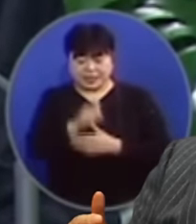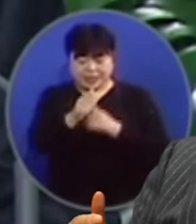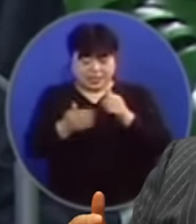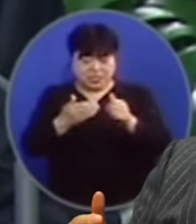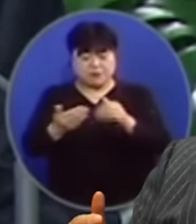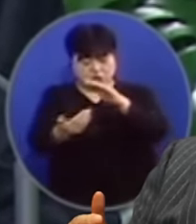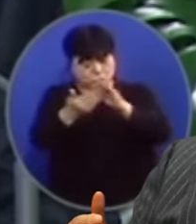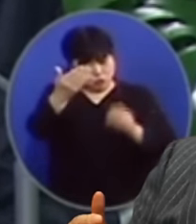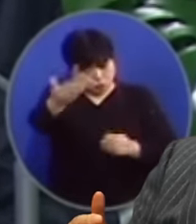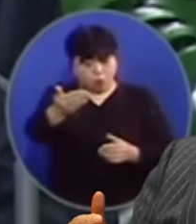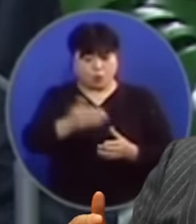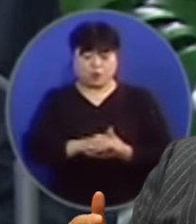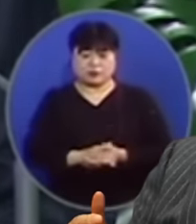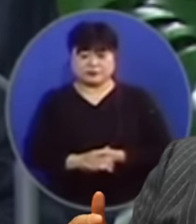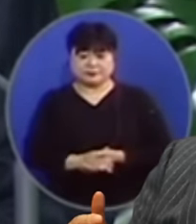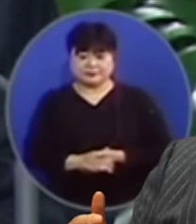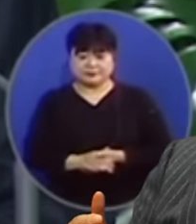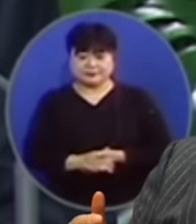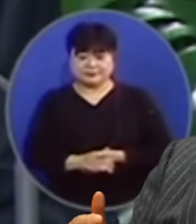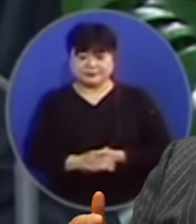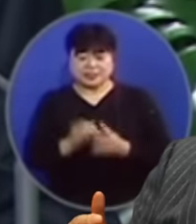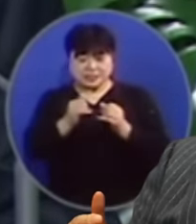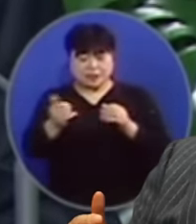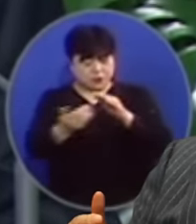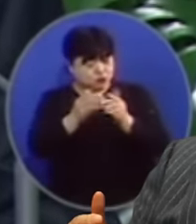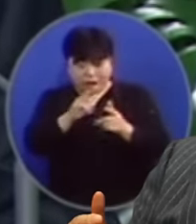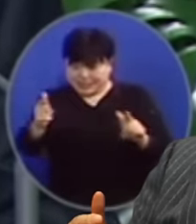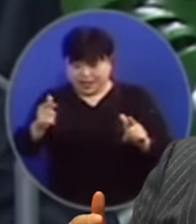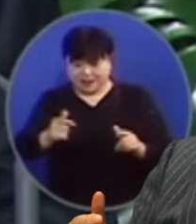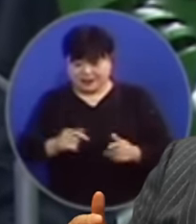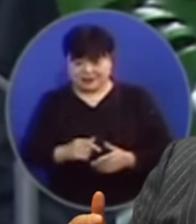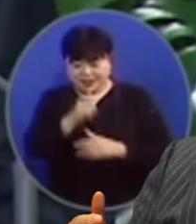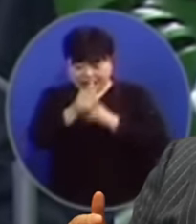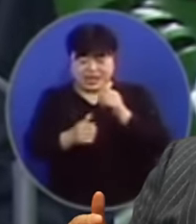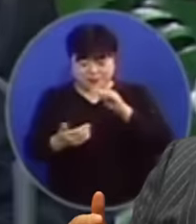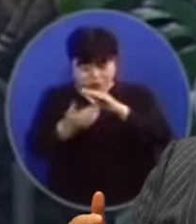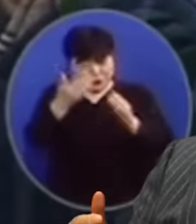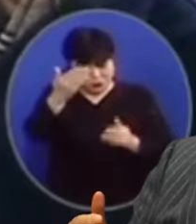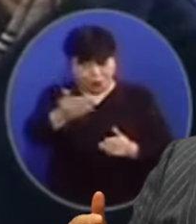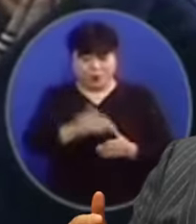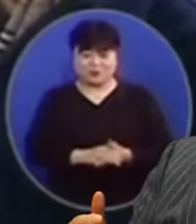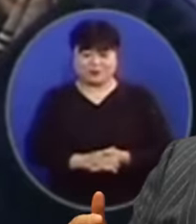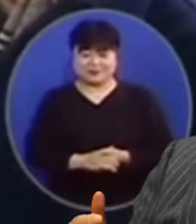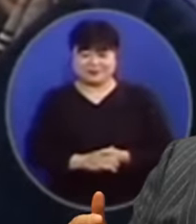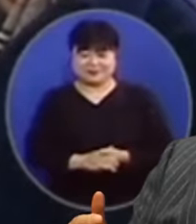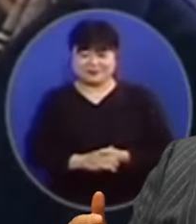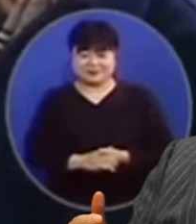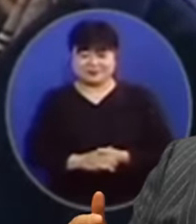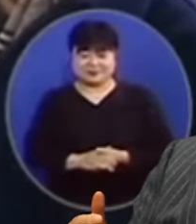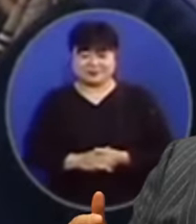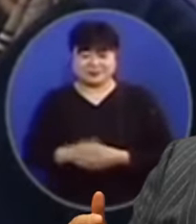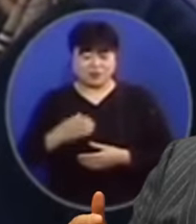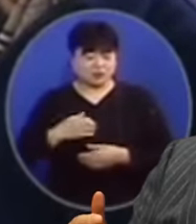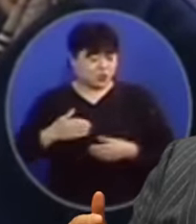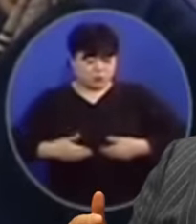하나님이 이루시는 것이야. 사람이 이루는 것이 아니기 때문에 네가 해석할 필요가 없어.